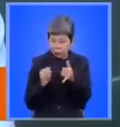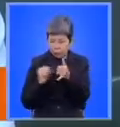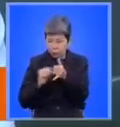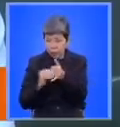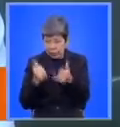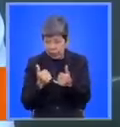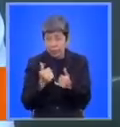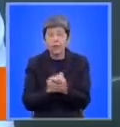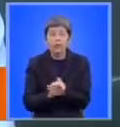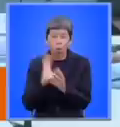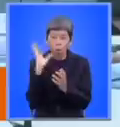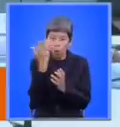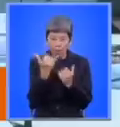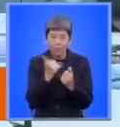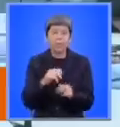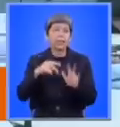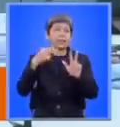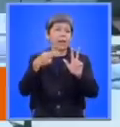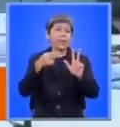นาสายพันธุ์ใหม่จากทั่วโลกอยู่ที่